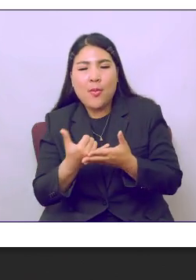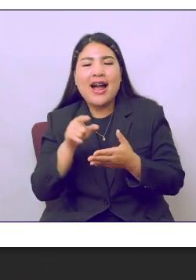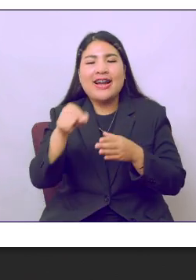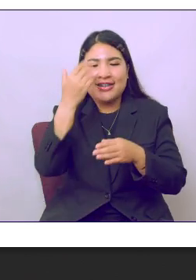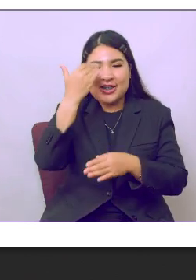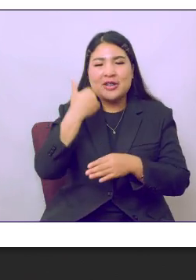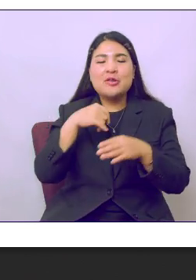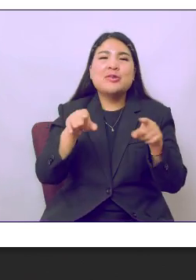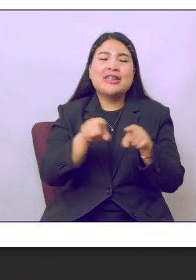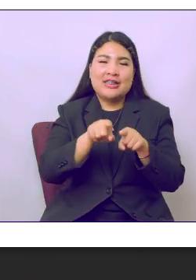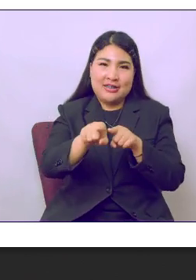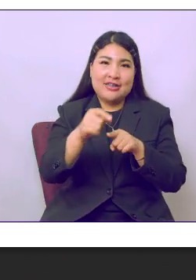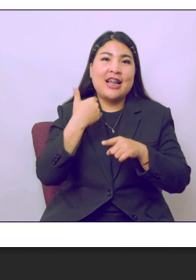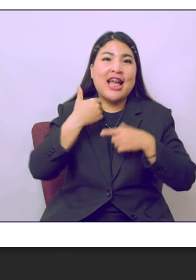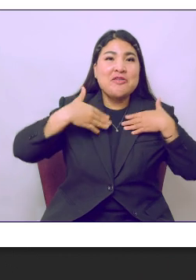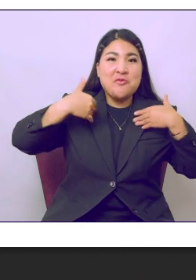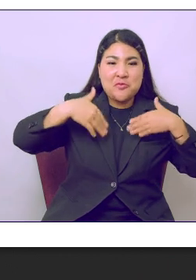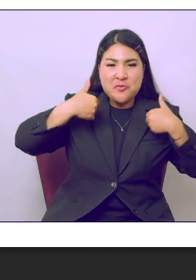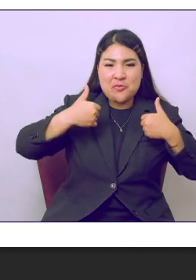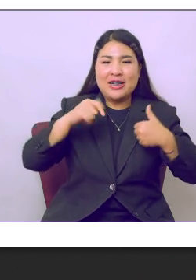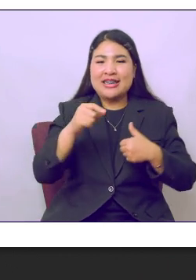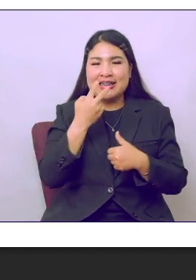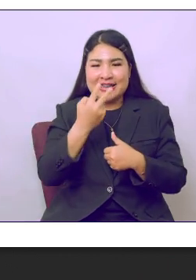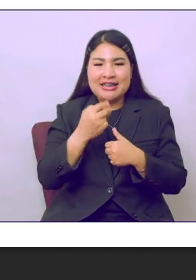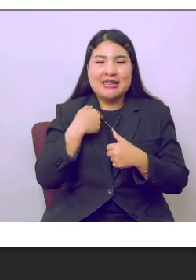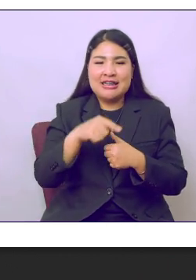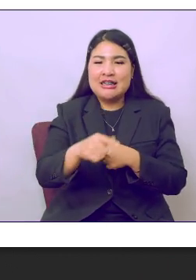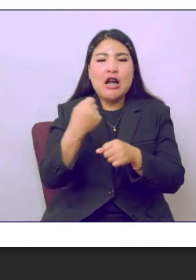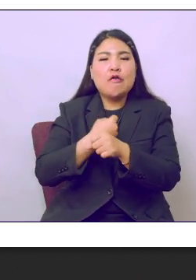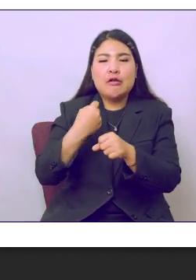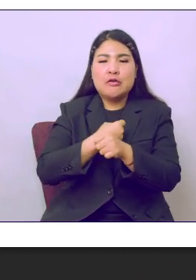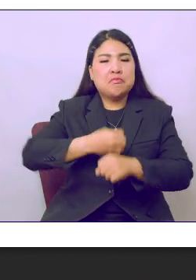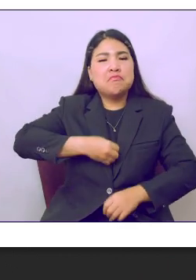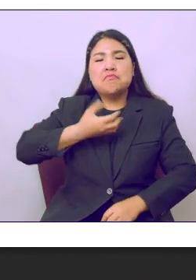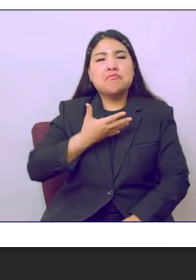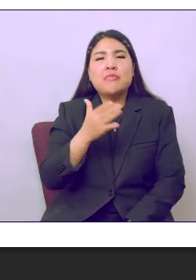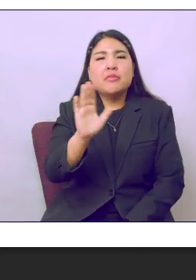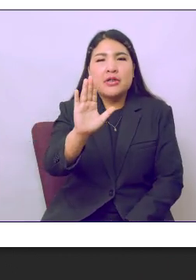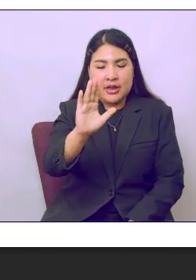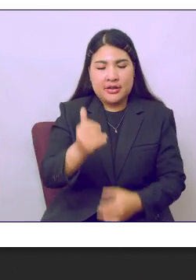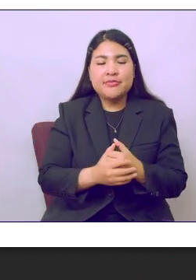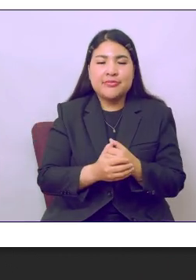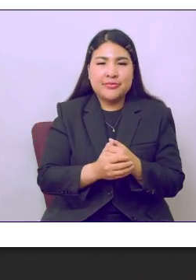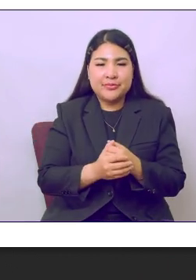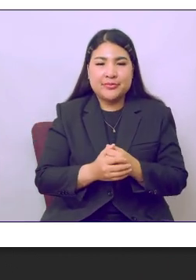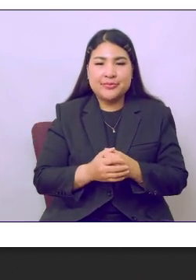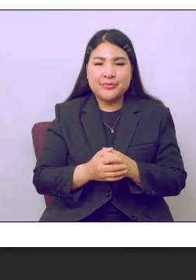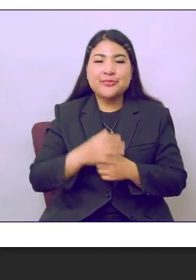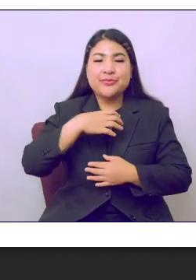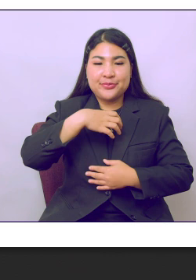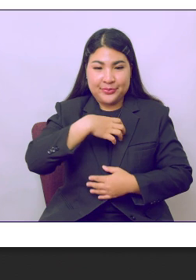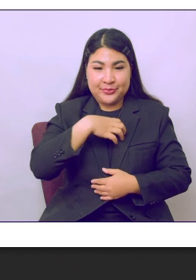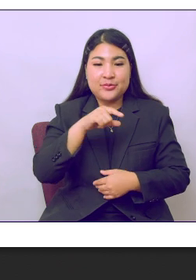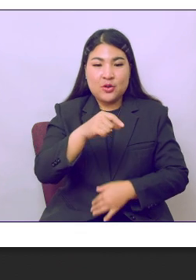ปฏิสัมพันธ์นะครับให้น้องสนุกขึ้นไม่รู้สึกว่ากการฝึกมันน่าเบื่อนะครับแต่ก็เมนก็คือว่าเราต้องการให้เขาค